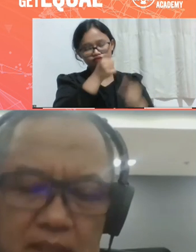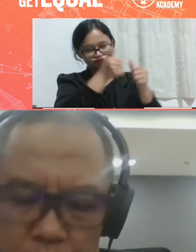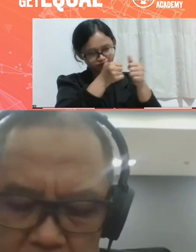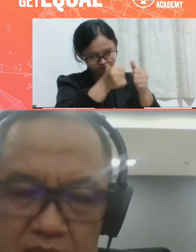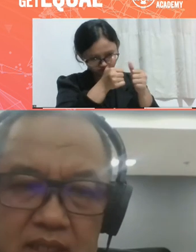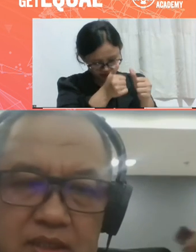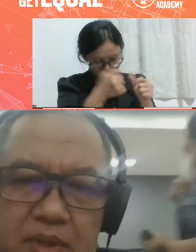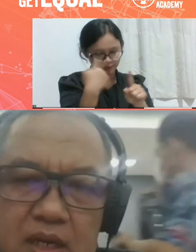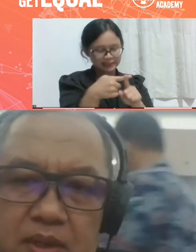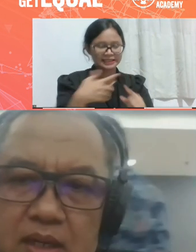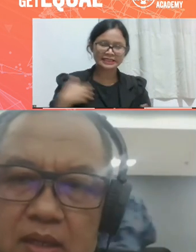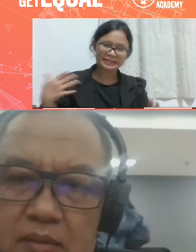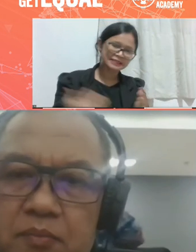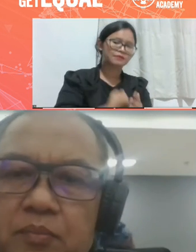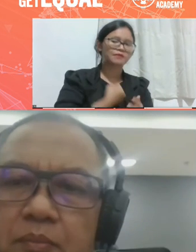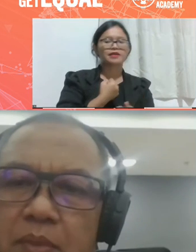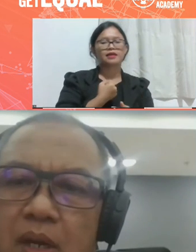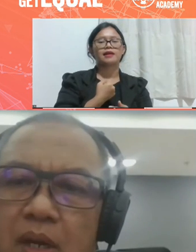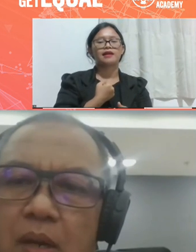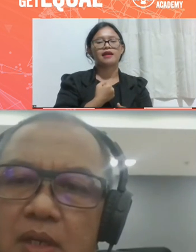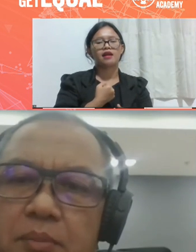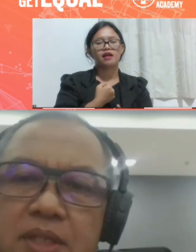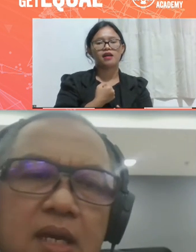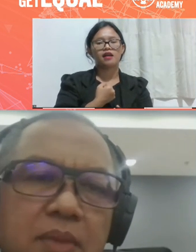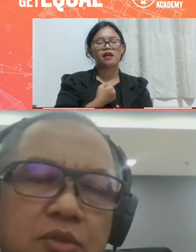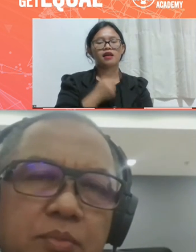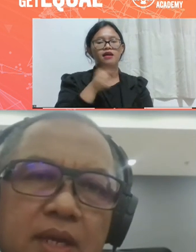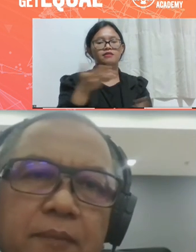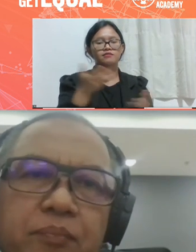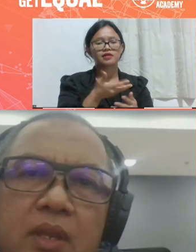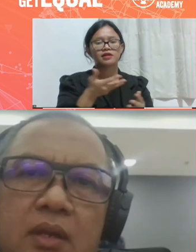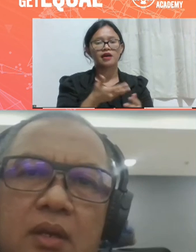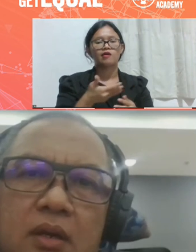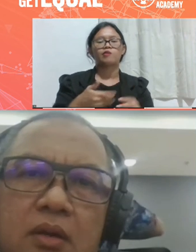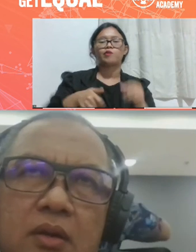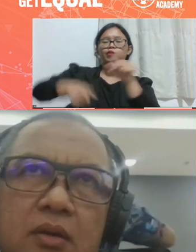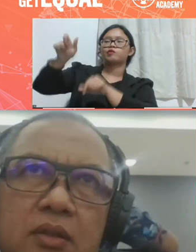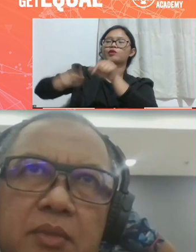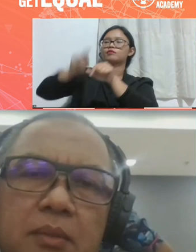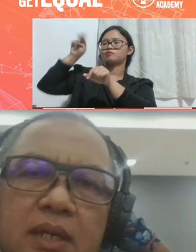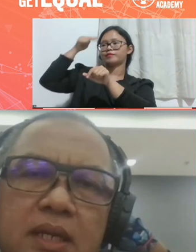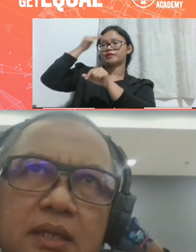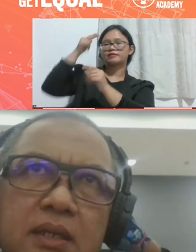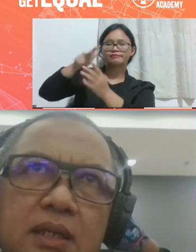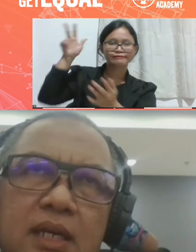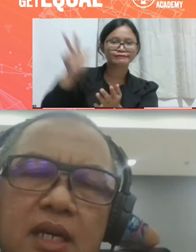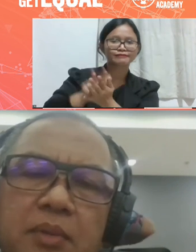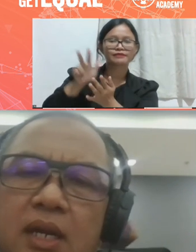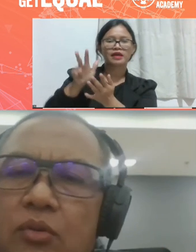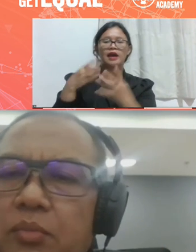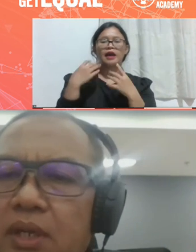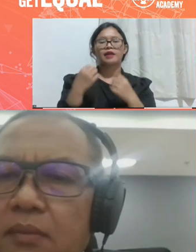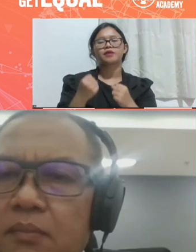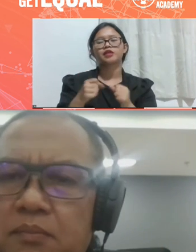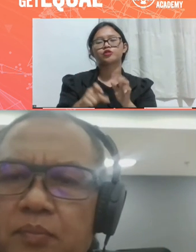satu kesempatan mungkin kita sampaikan kepada pengambil kebijakan, Mbak, supaya teman-teman dari katakanlah